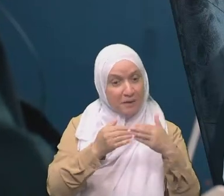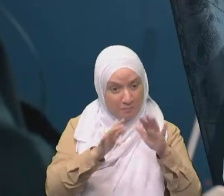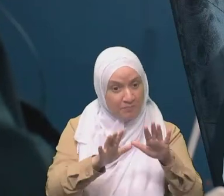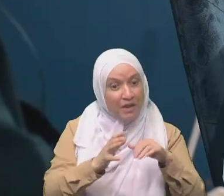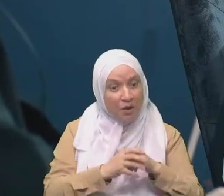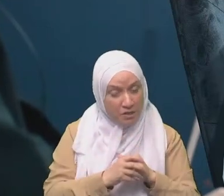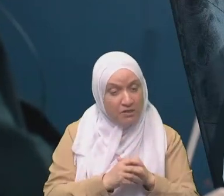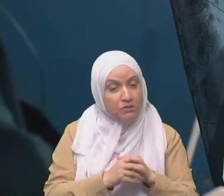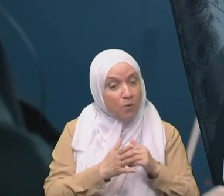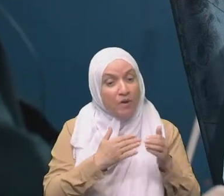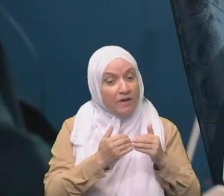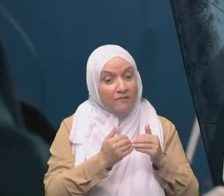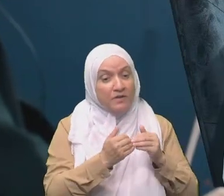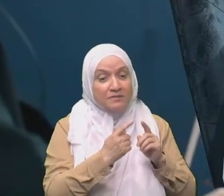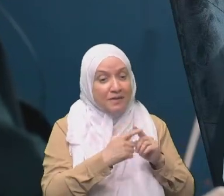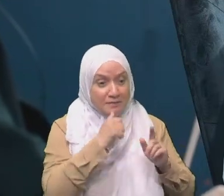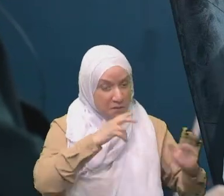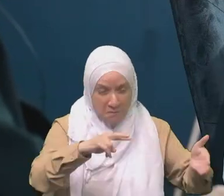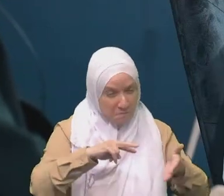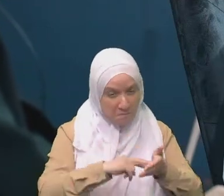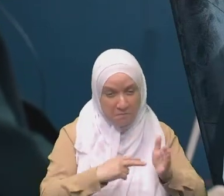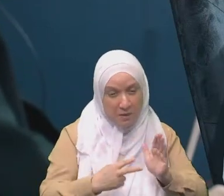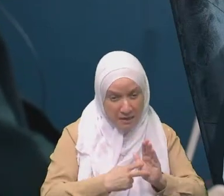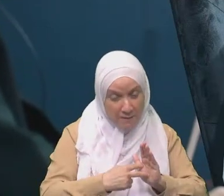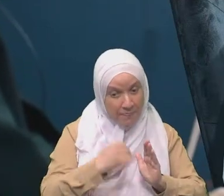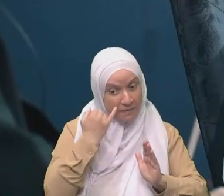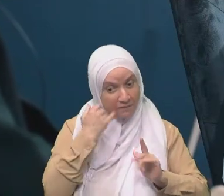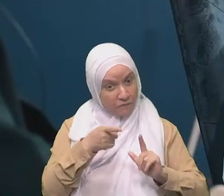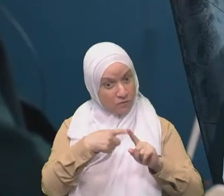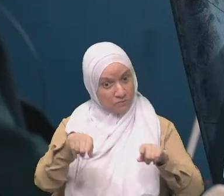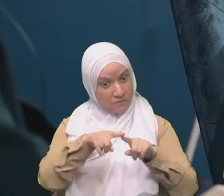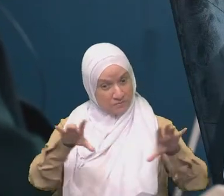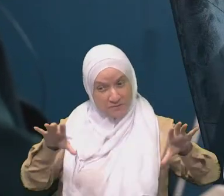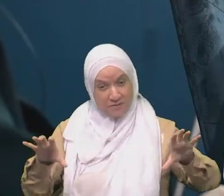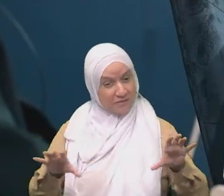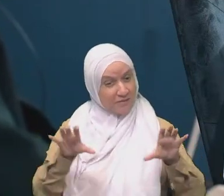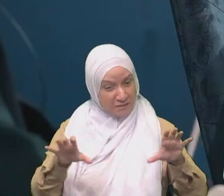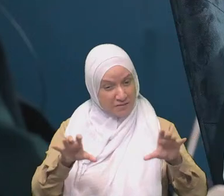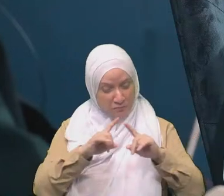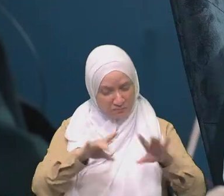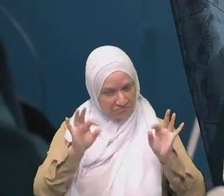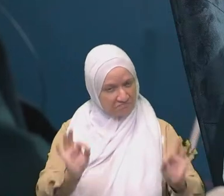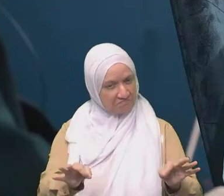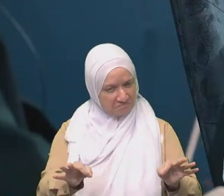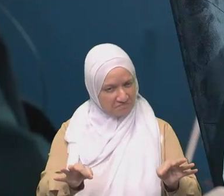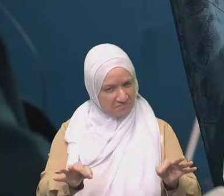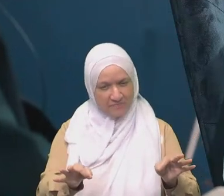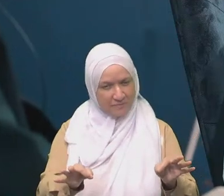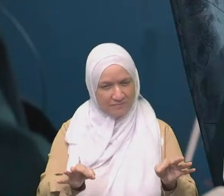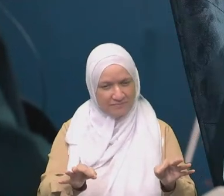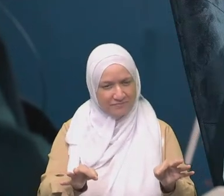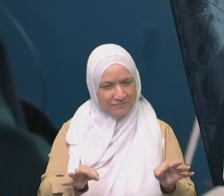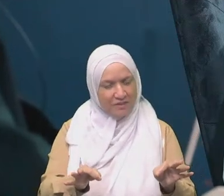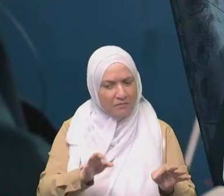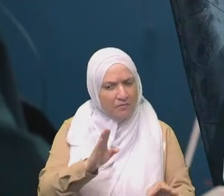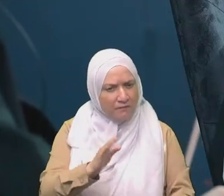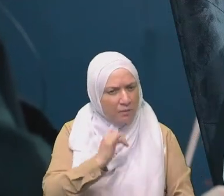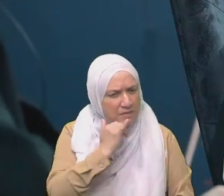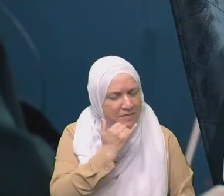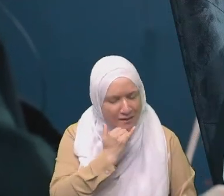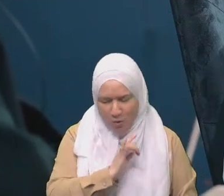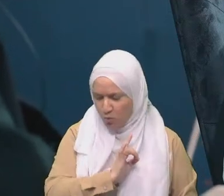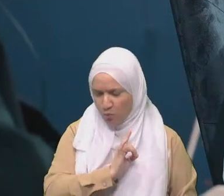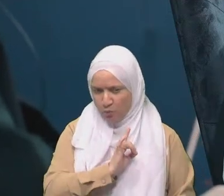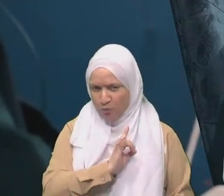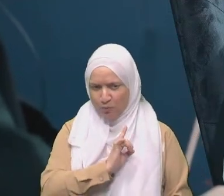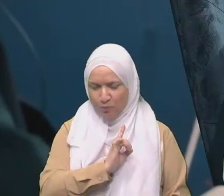be righteous that you be flawless, that you do any, no, you don't do any mistakes. That's not a condition to be righteous. قال لأنه إن كان